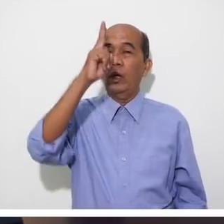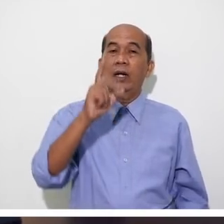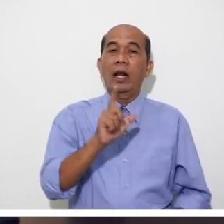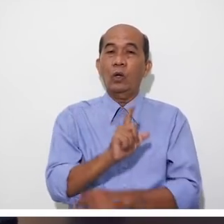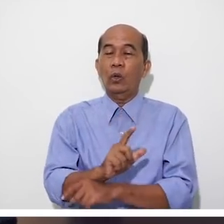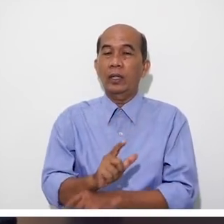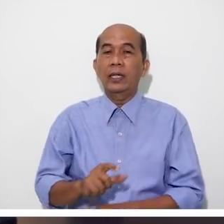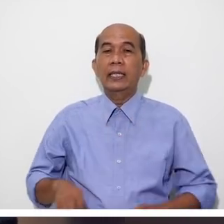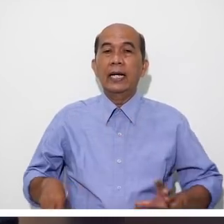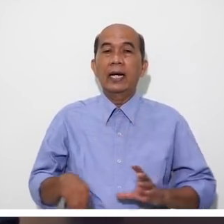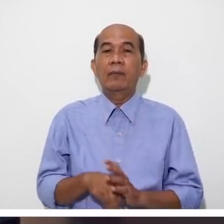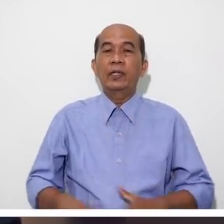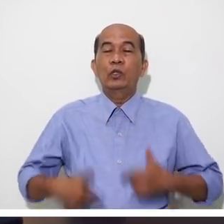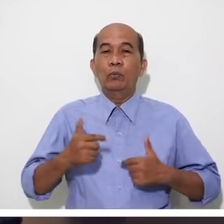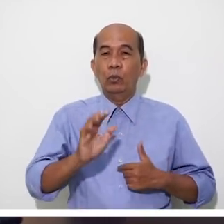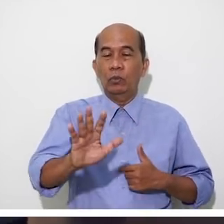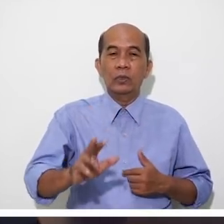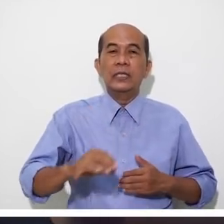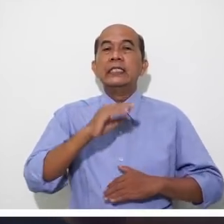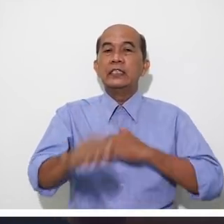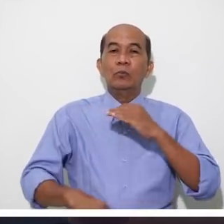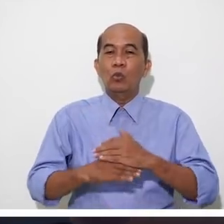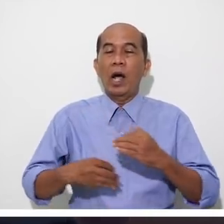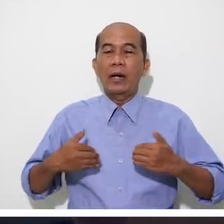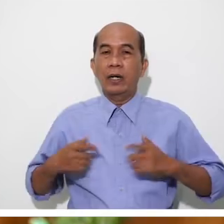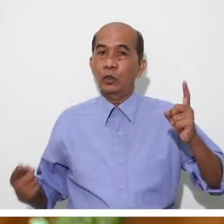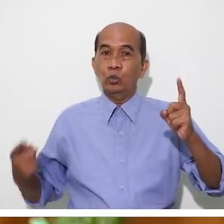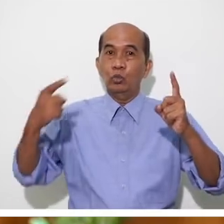hidup saudara, semua ada tujuannya.